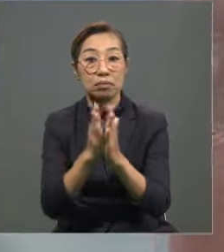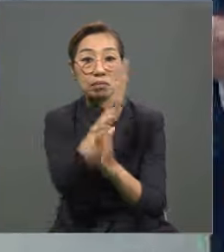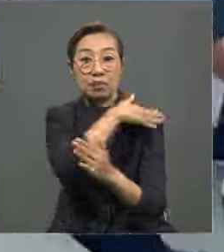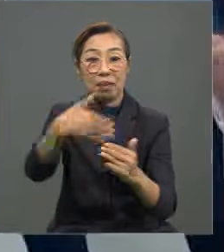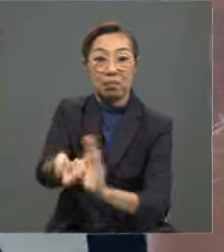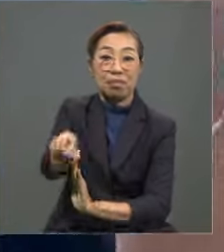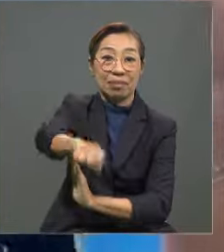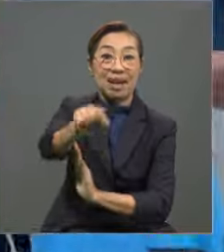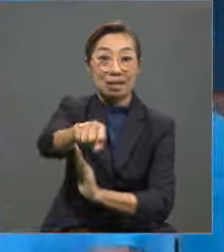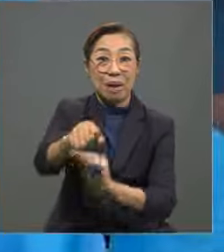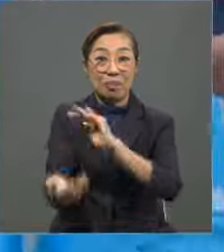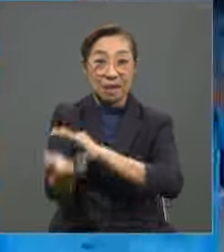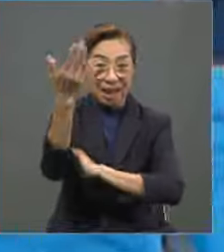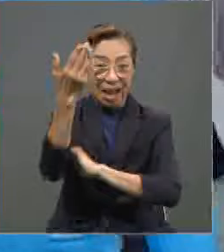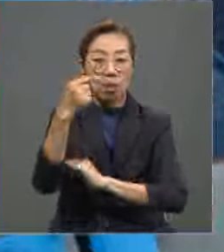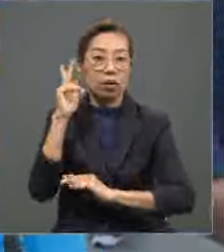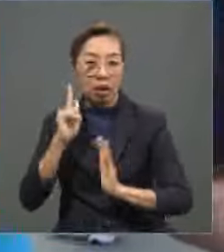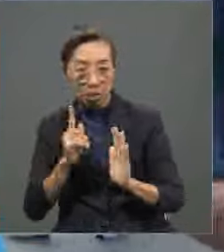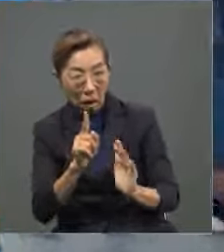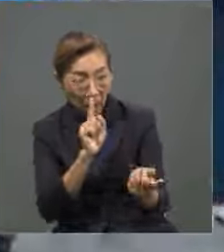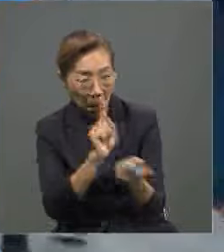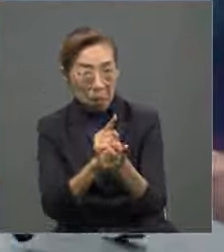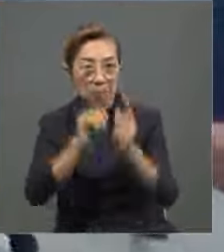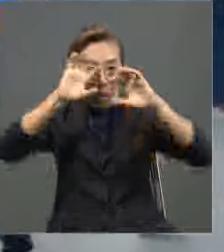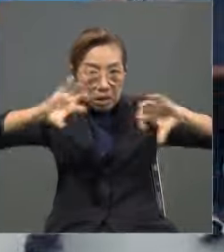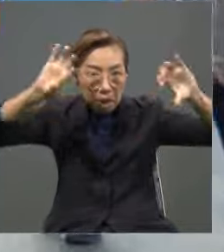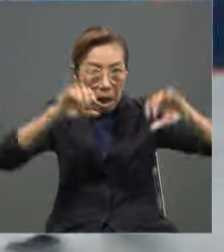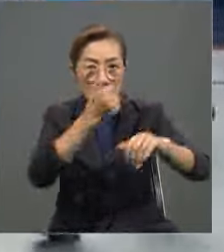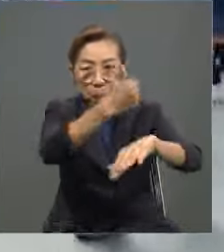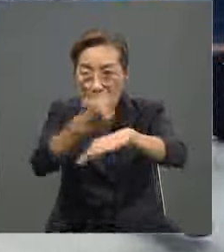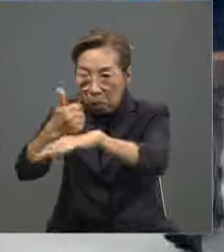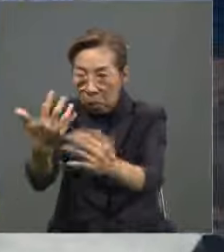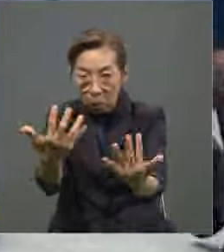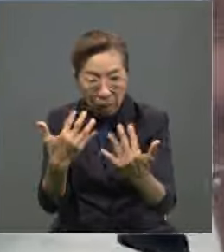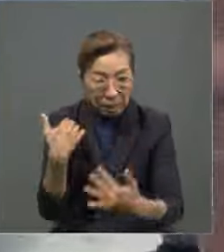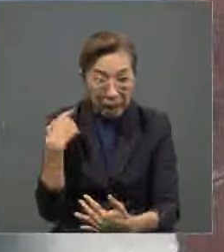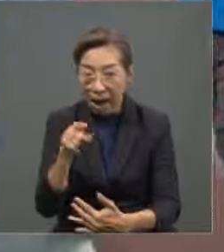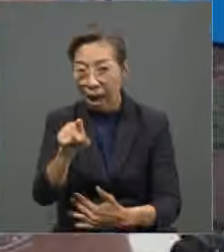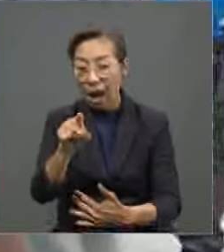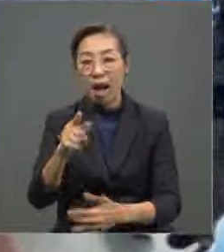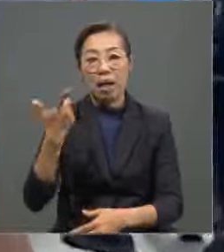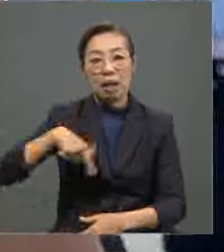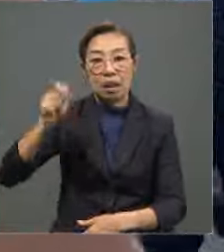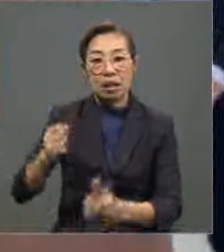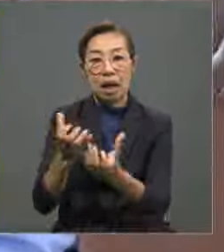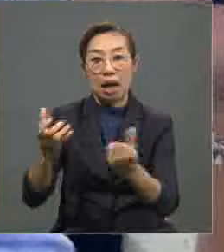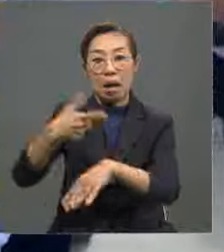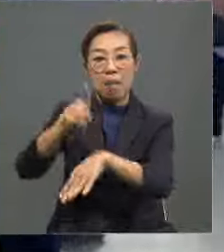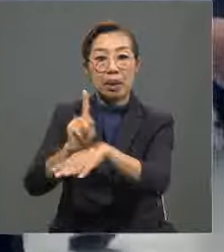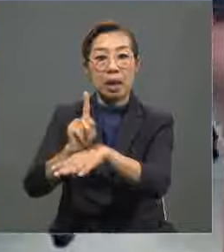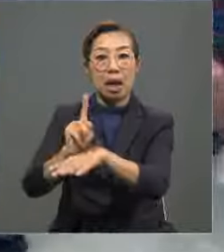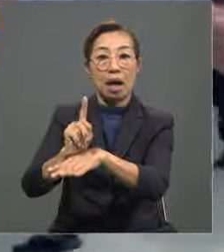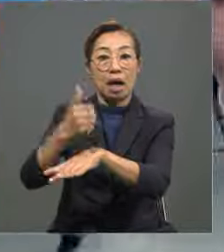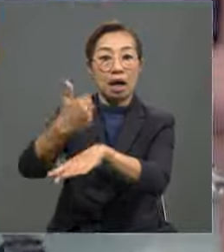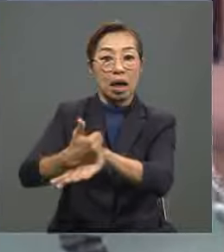ผ่านมาแน่นอนที่สุดว่าก็จะเจอหัวหน้าศูนย์ราชการสำคัญำคัญเนี่ยอย่างวันนี้เจอประธานศาลรัฐธรรมนูญนายนครินทร์เมฆ